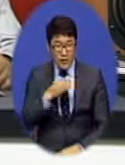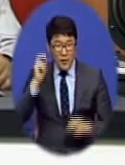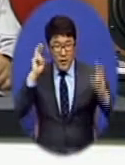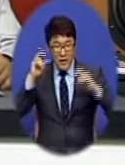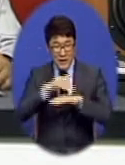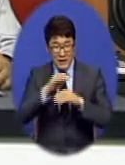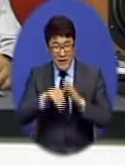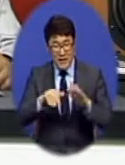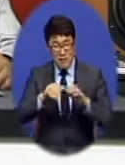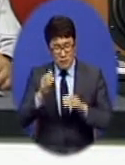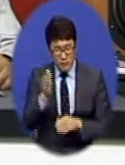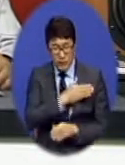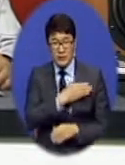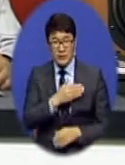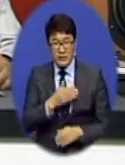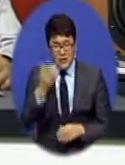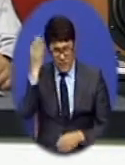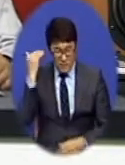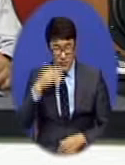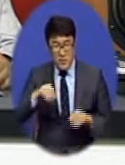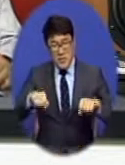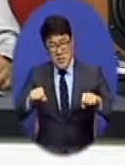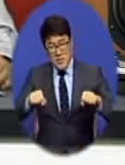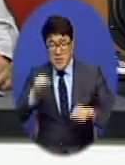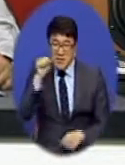때부터. 금호고속 다닐 때부터.